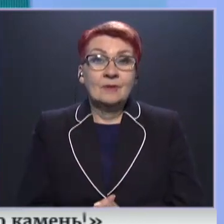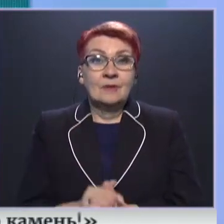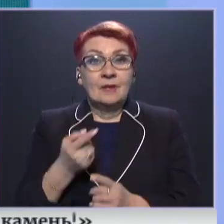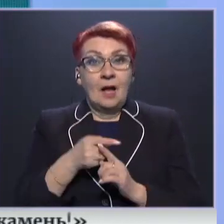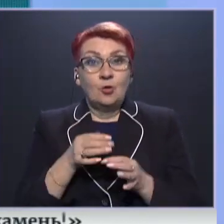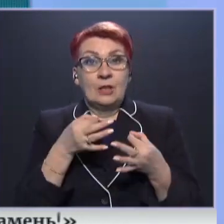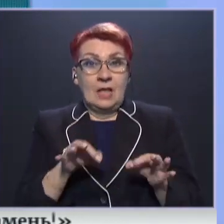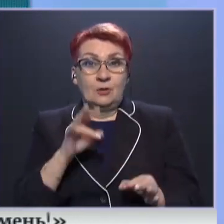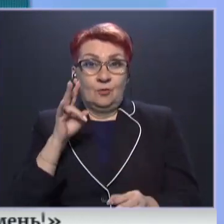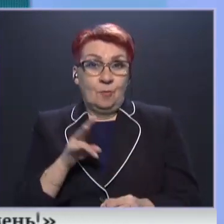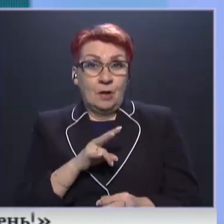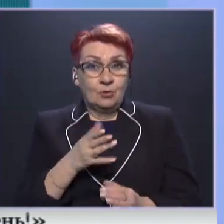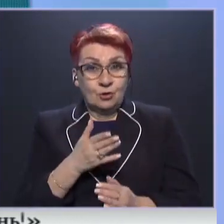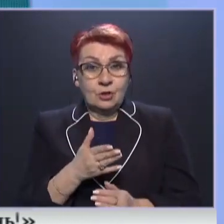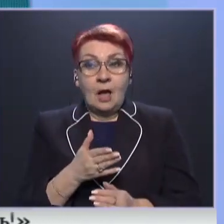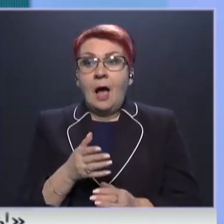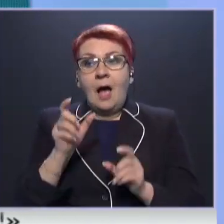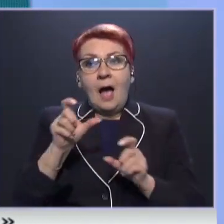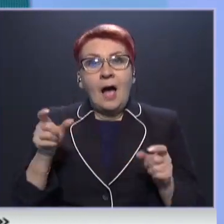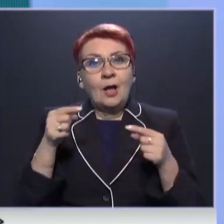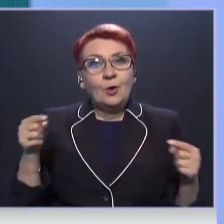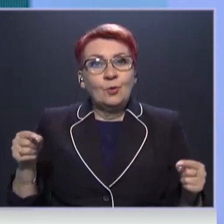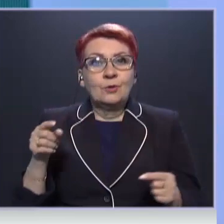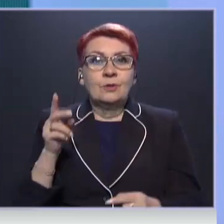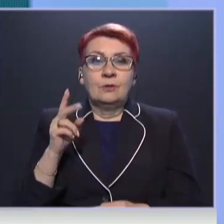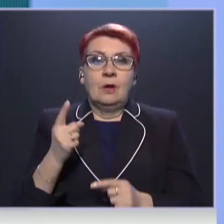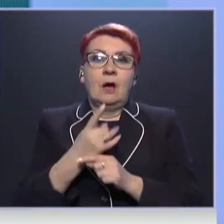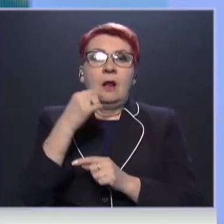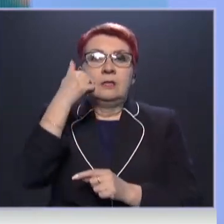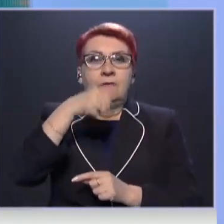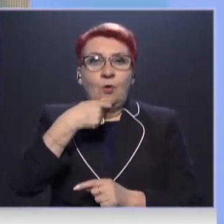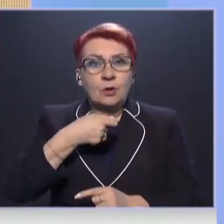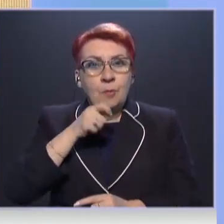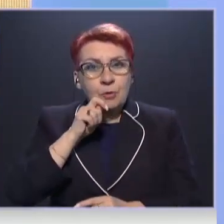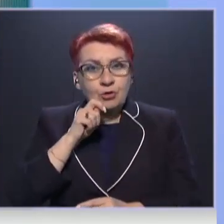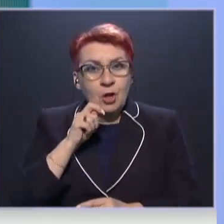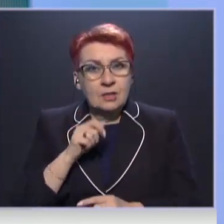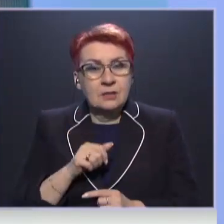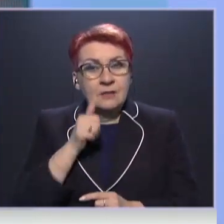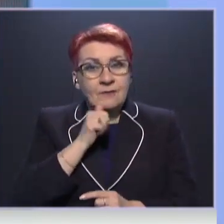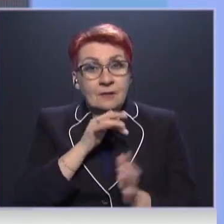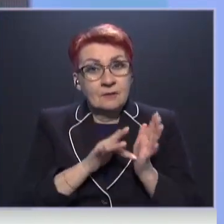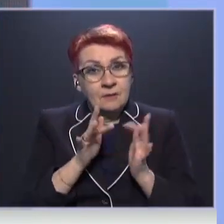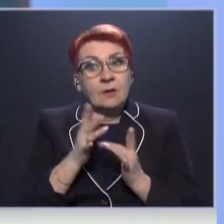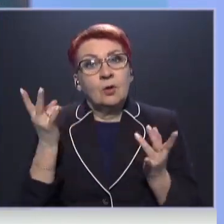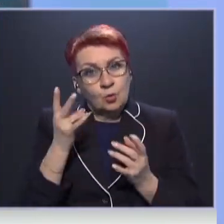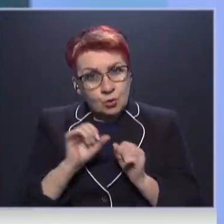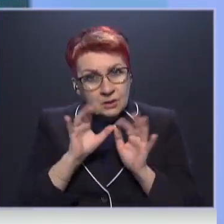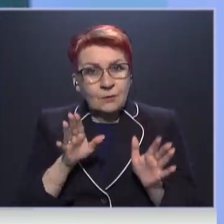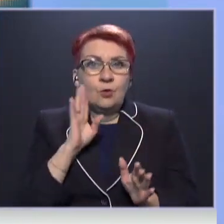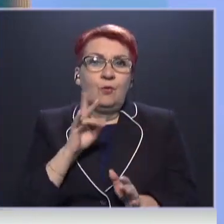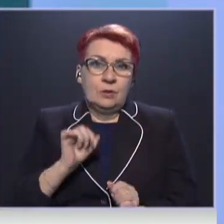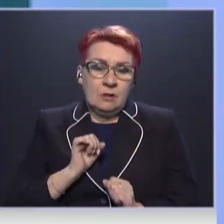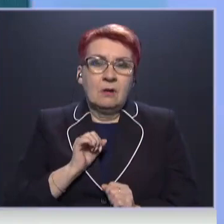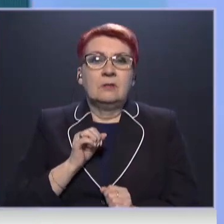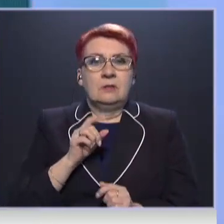доступно. А что касается людей, например, которые причащаются раз в год там, или 2 раза в год, наверное, ему нужно святую воду, и нужно, наверное, стараться пить